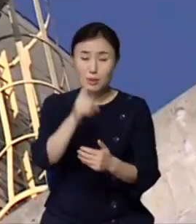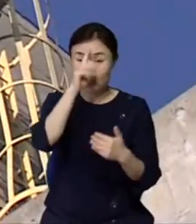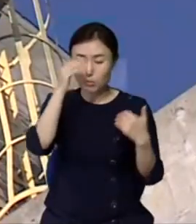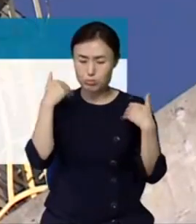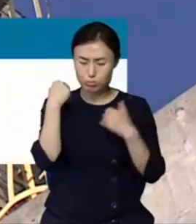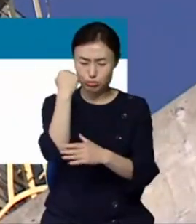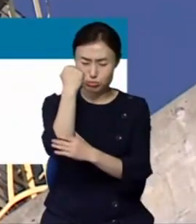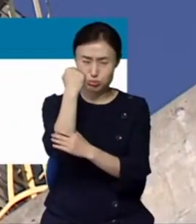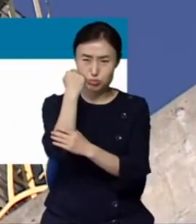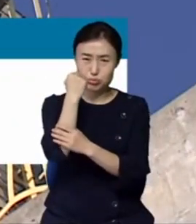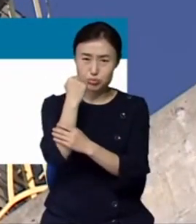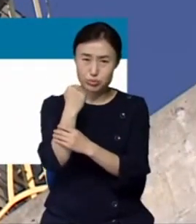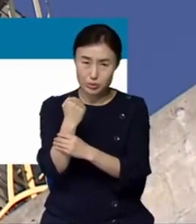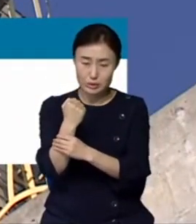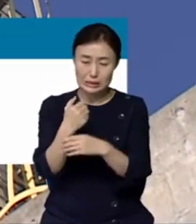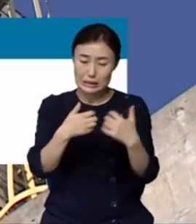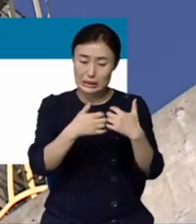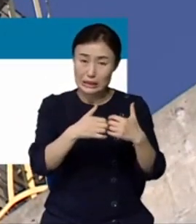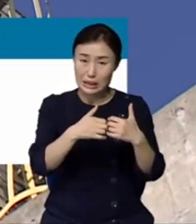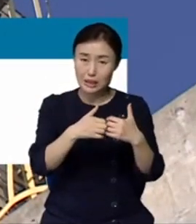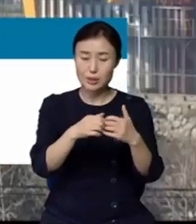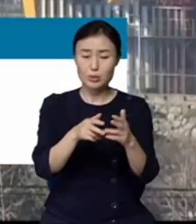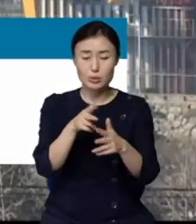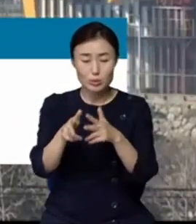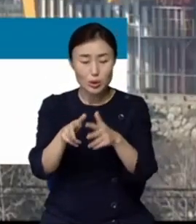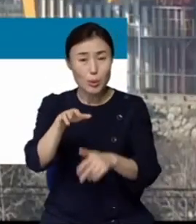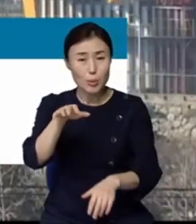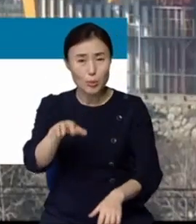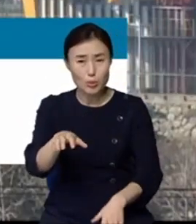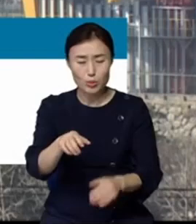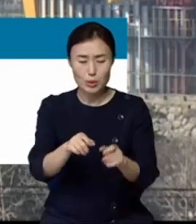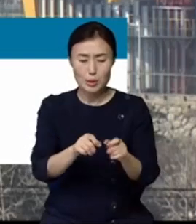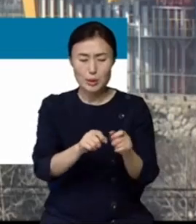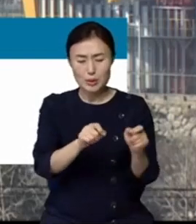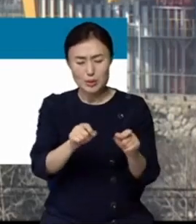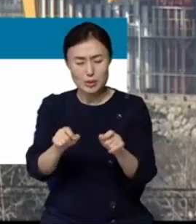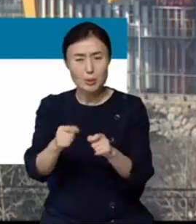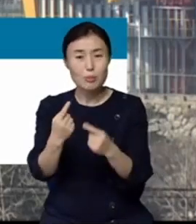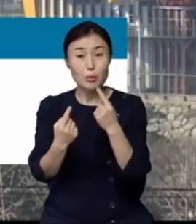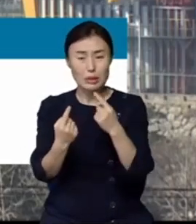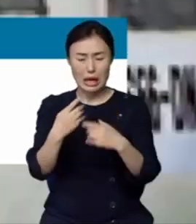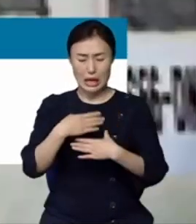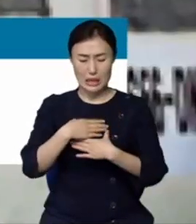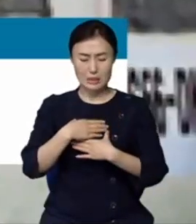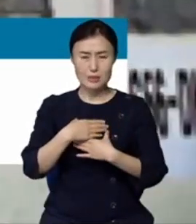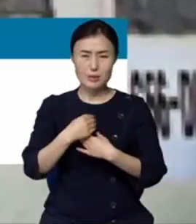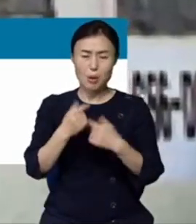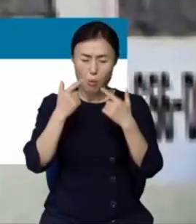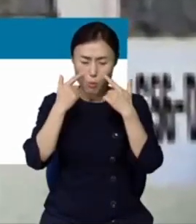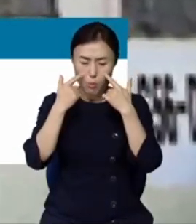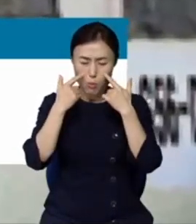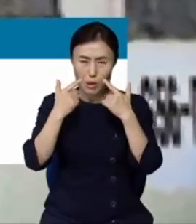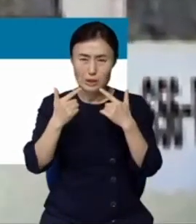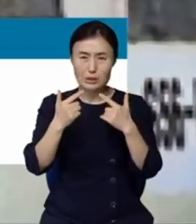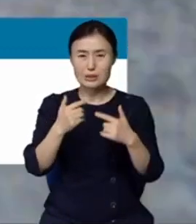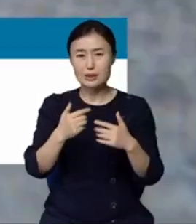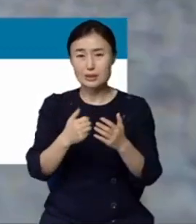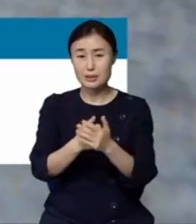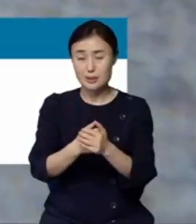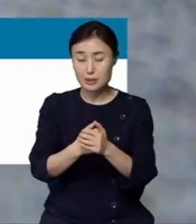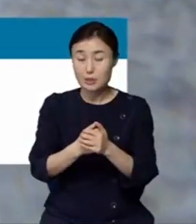노후 원전 수명 연장에 앞서서 우선 노후 원전의 안정성이 명확하게 담보되고